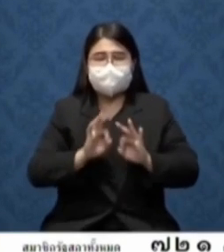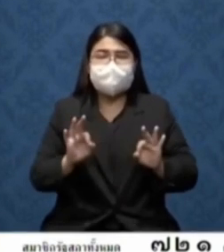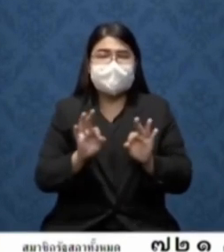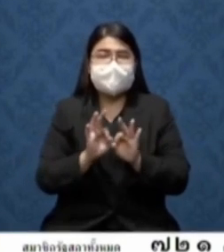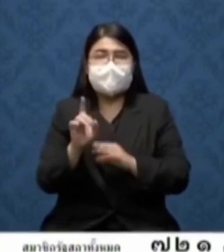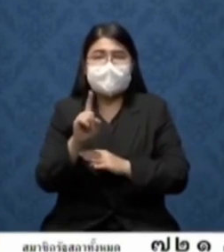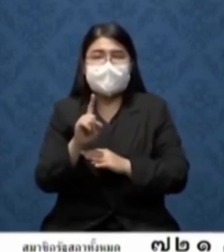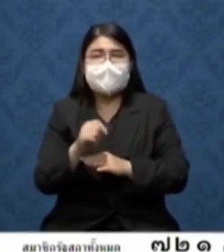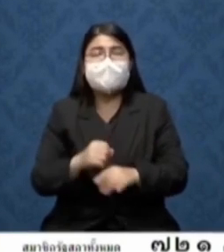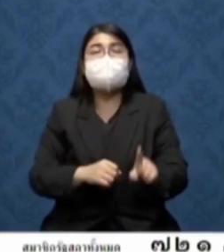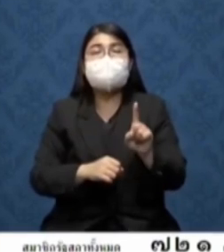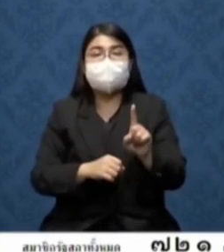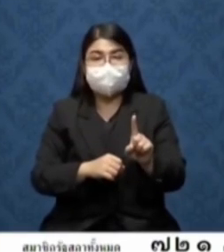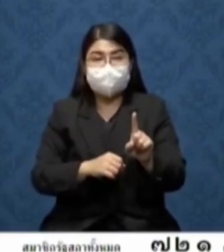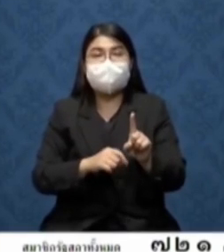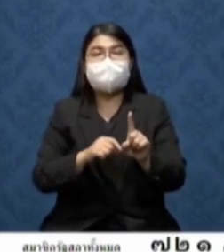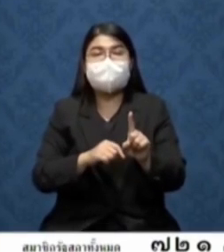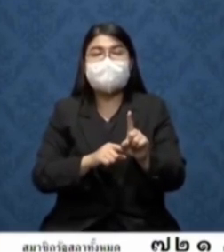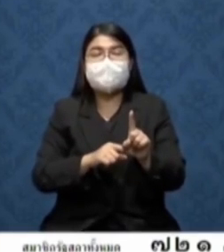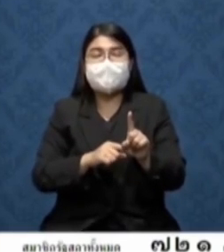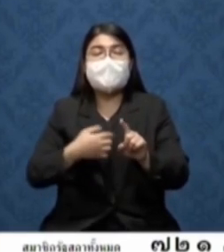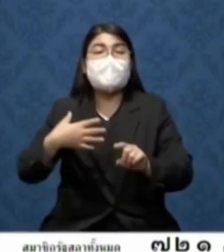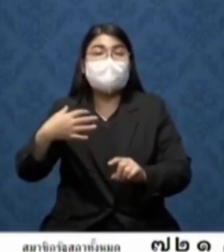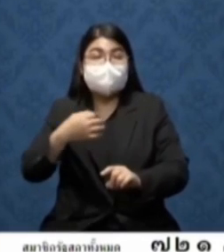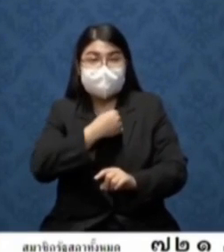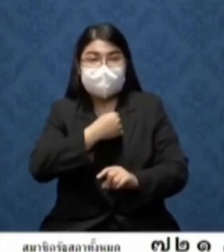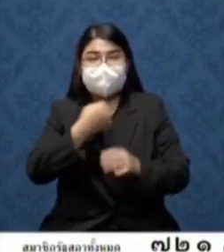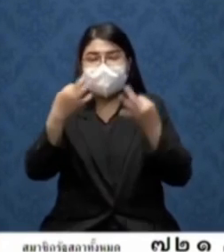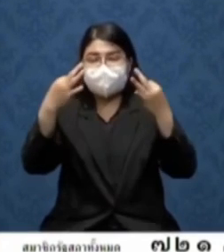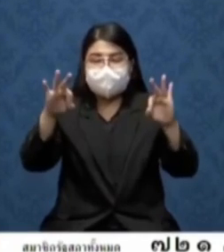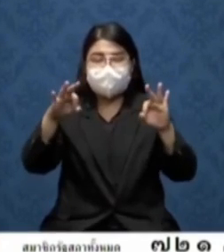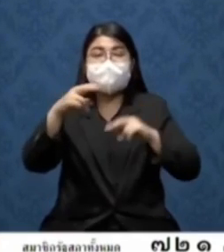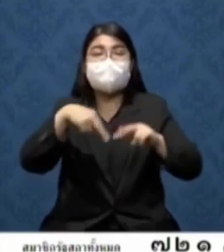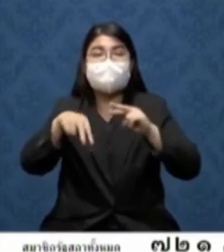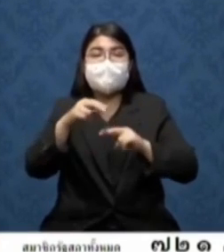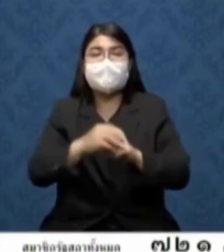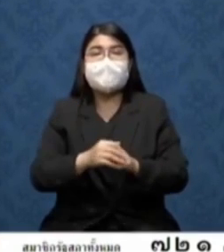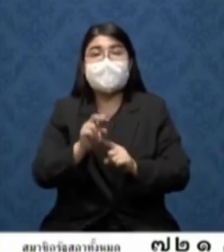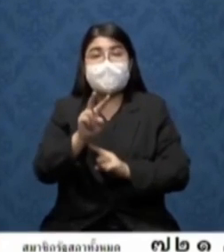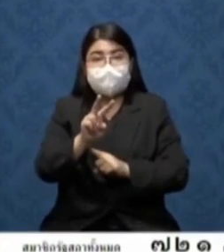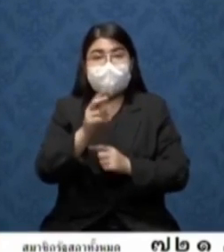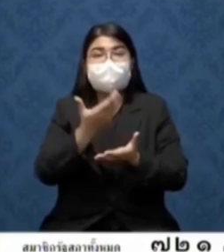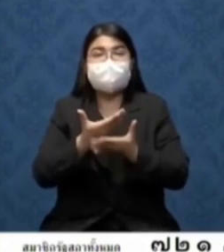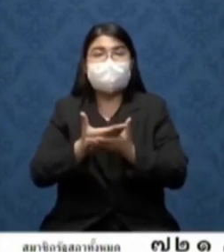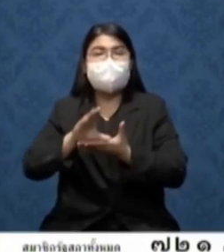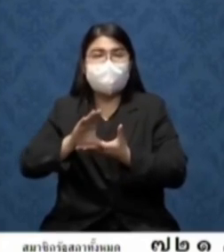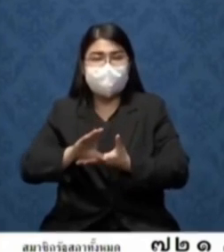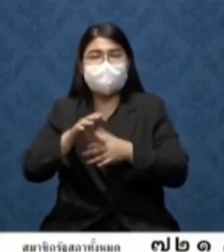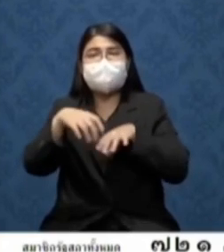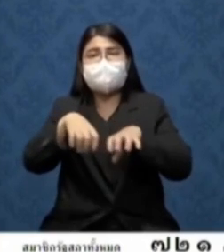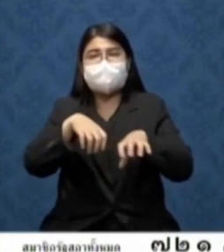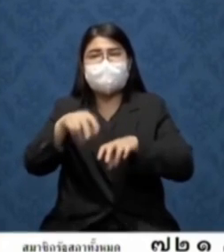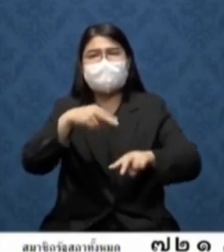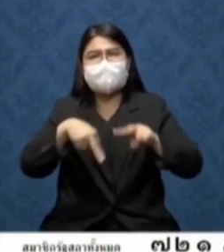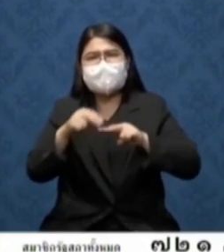ที่ 1. อำนาจและอิสระในการบริหาร 2. การจัดการงบประมาณที่เป็นธรรมเหม